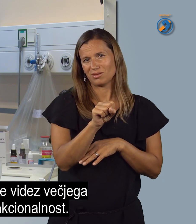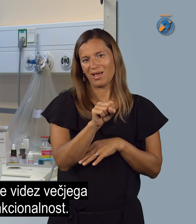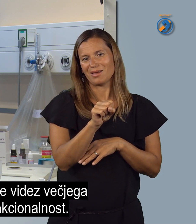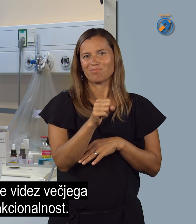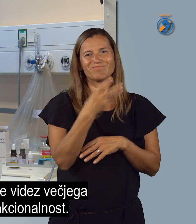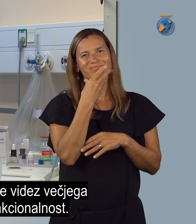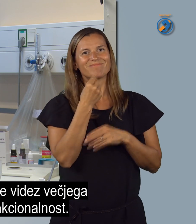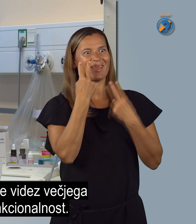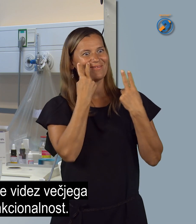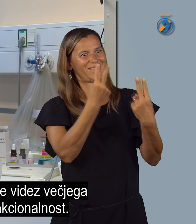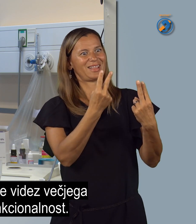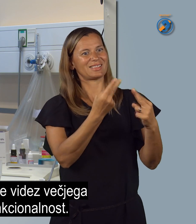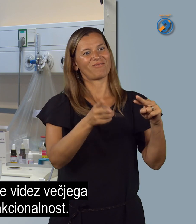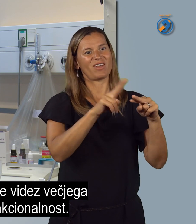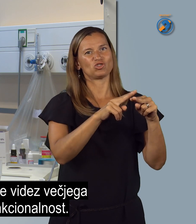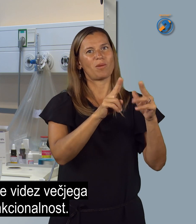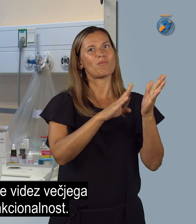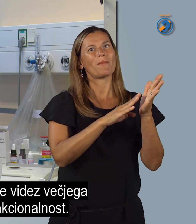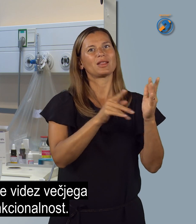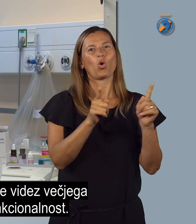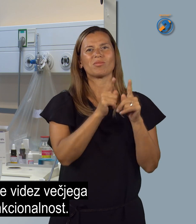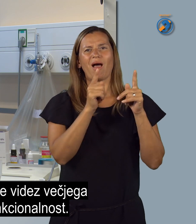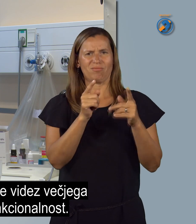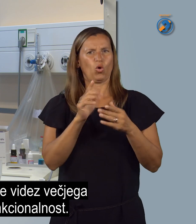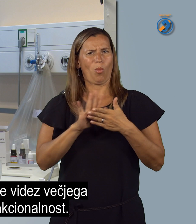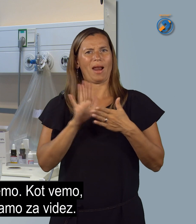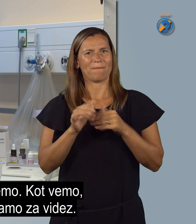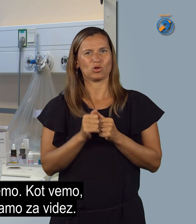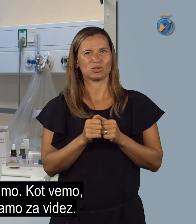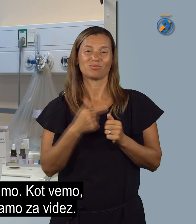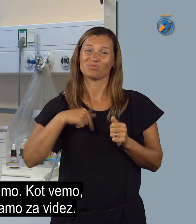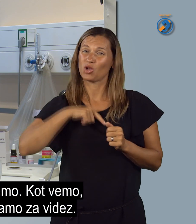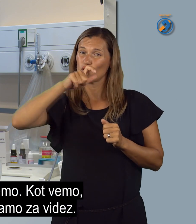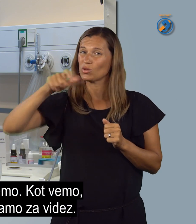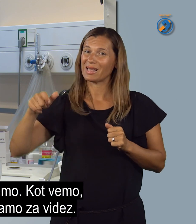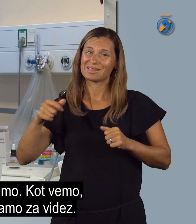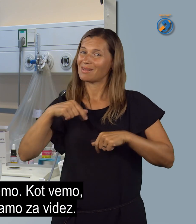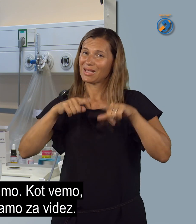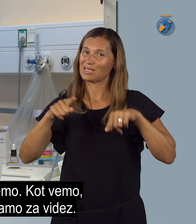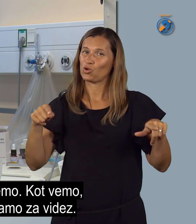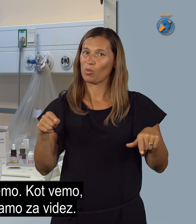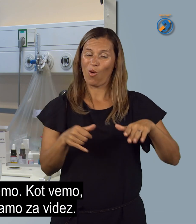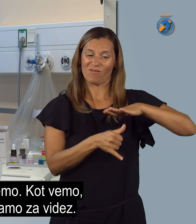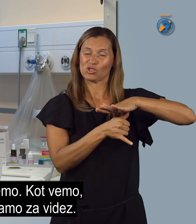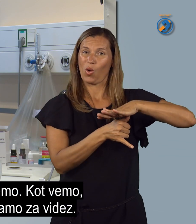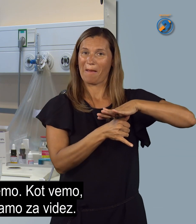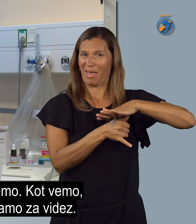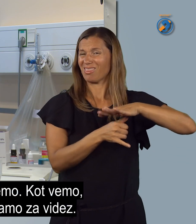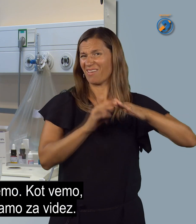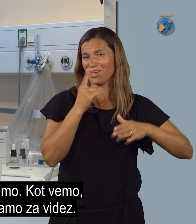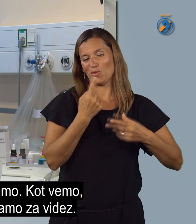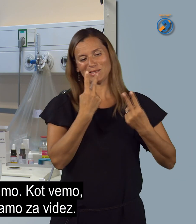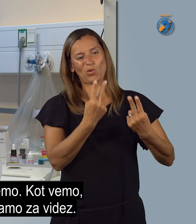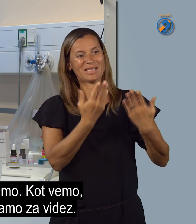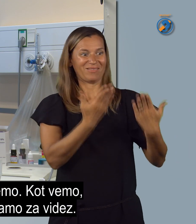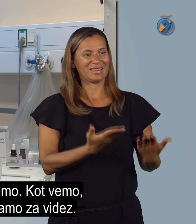je videz večjega pomena kot funkcionalnost. Ampak ljudje se razlikujemo. Ker visoke pete vemo, da so